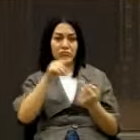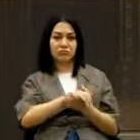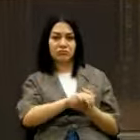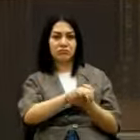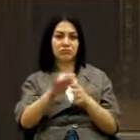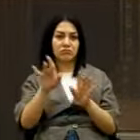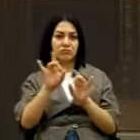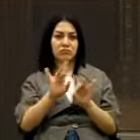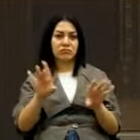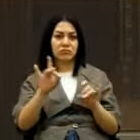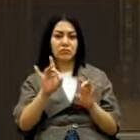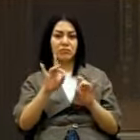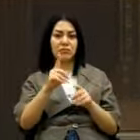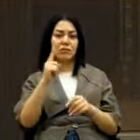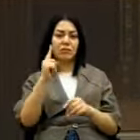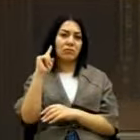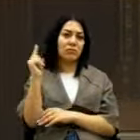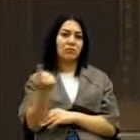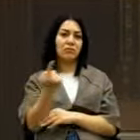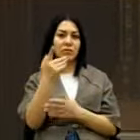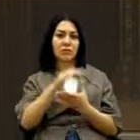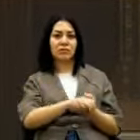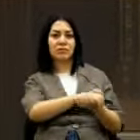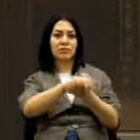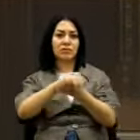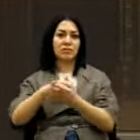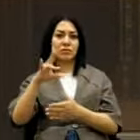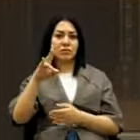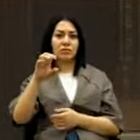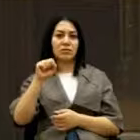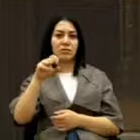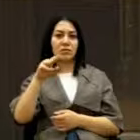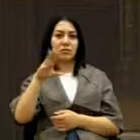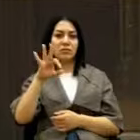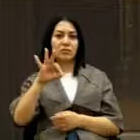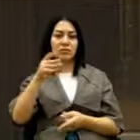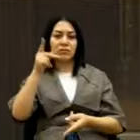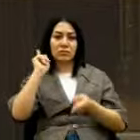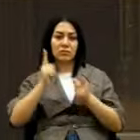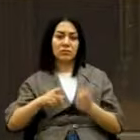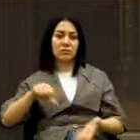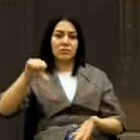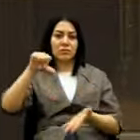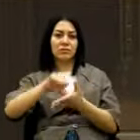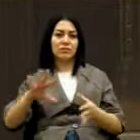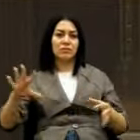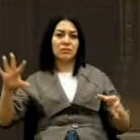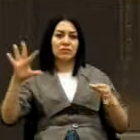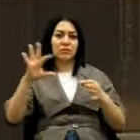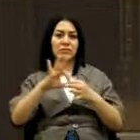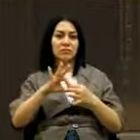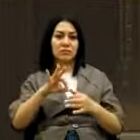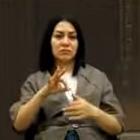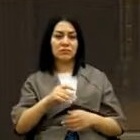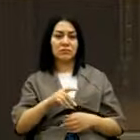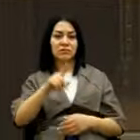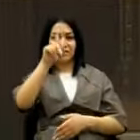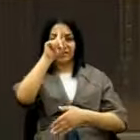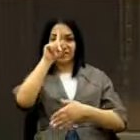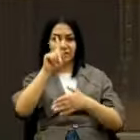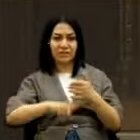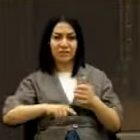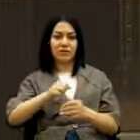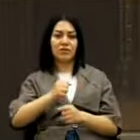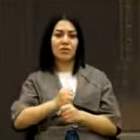պատմության մեջ նախադեպը չունեցող դաշինքին, ՆԱՏՕ-ին լի իրավ անդամակցությունը։ Այդ հուսալի հովանոցն է մեզ